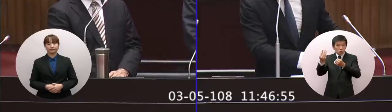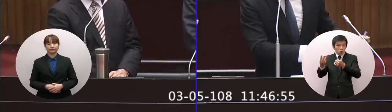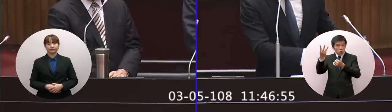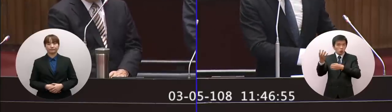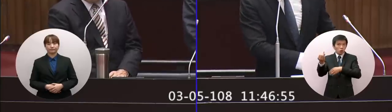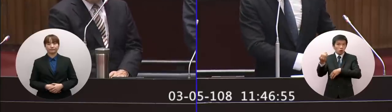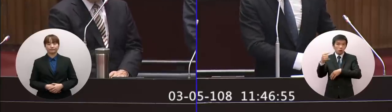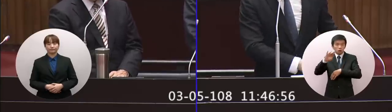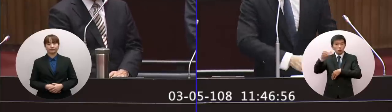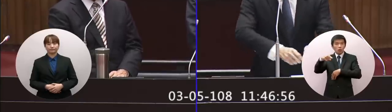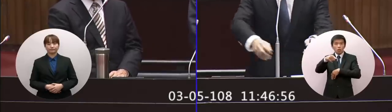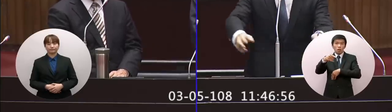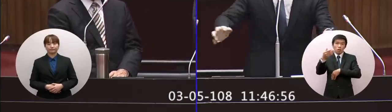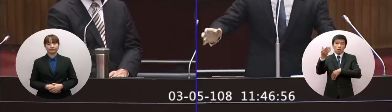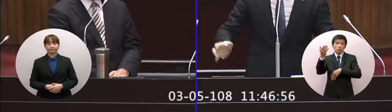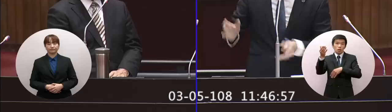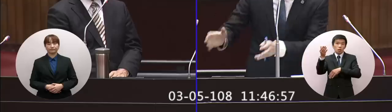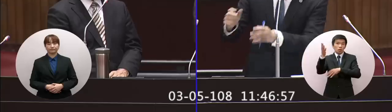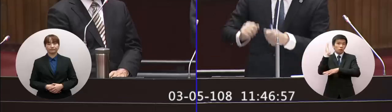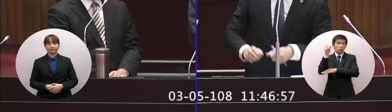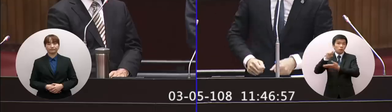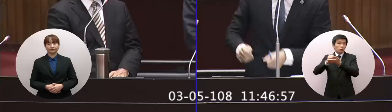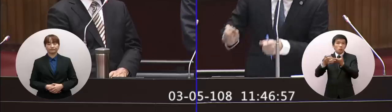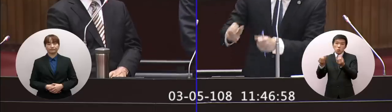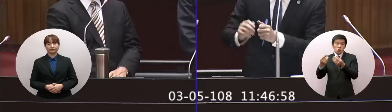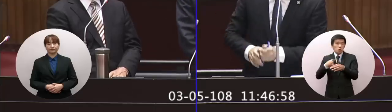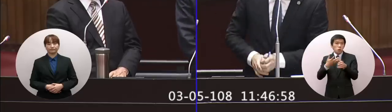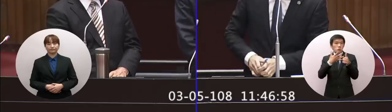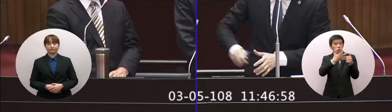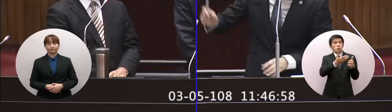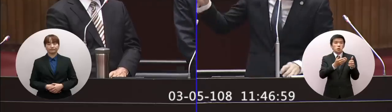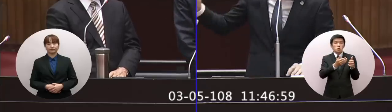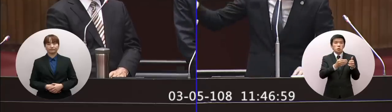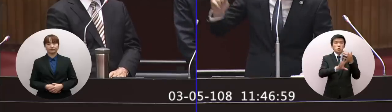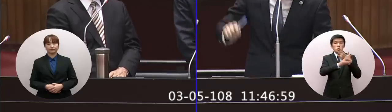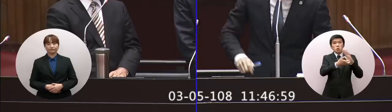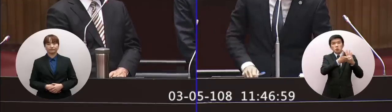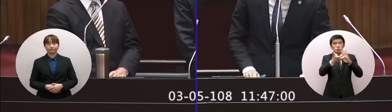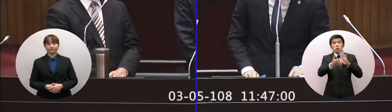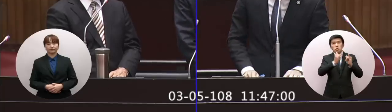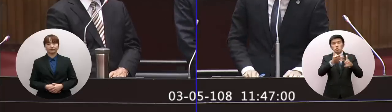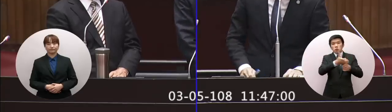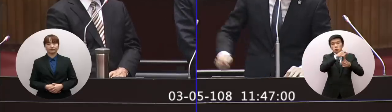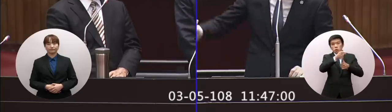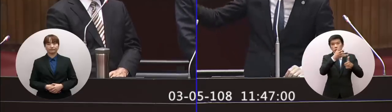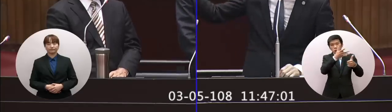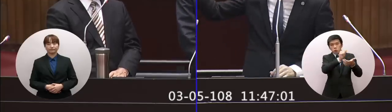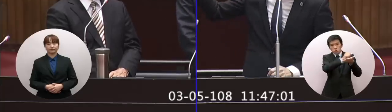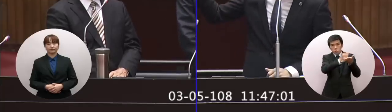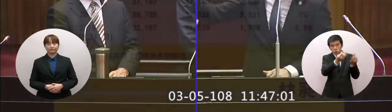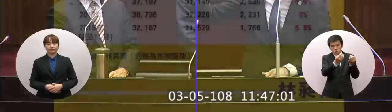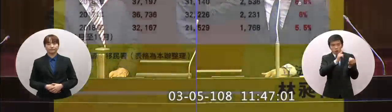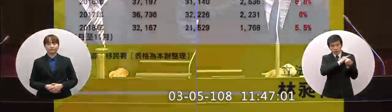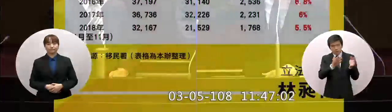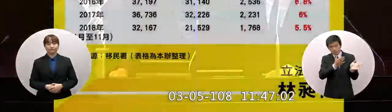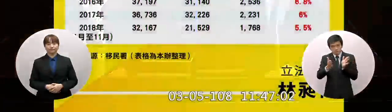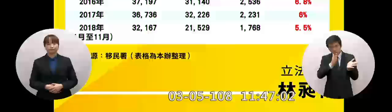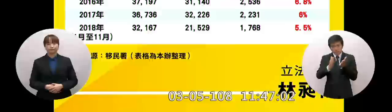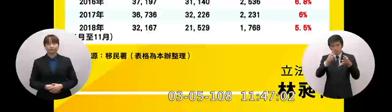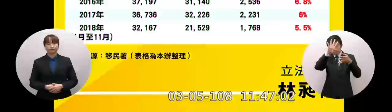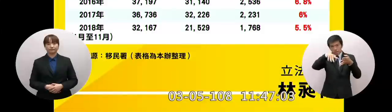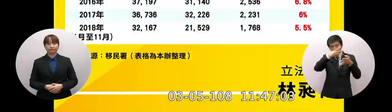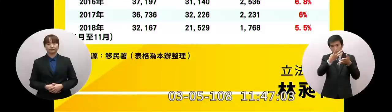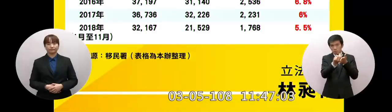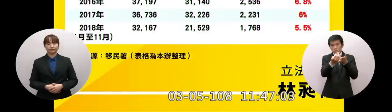找移民署。讲你相关的资料，我家己来整理，我家己来统计，结果整理出来的这个数字是安尼哦。你看哦，一六年的时